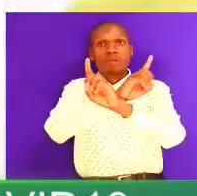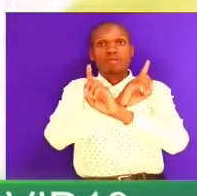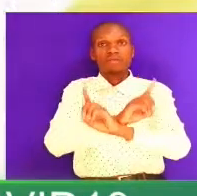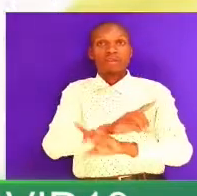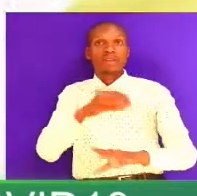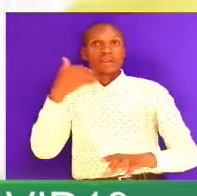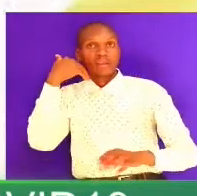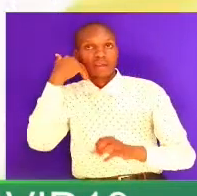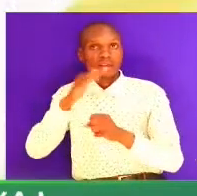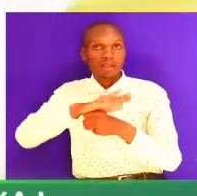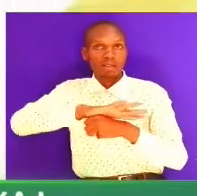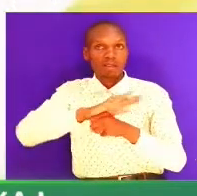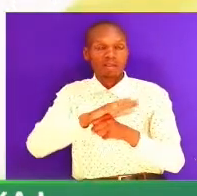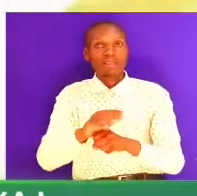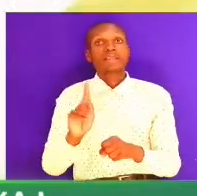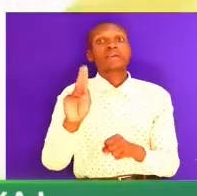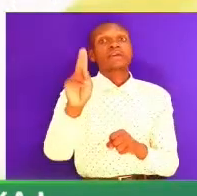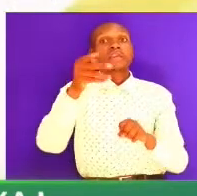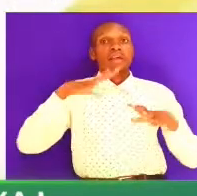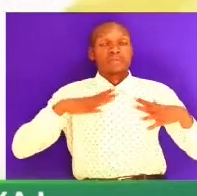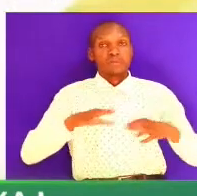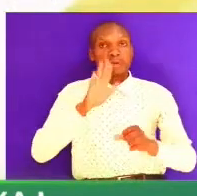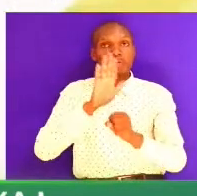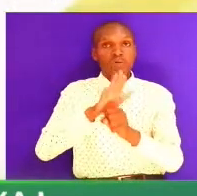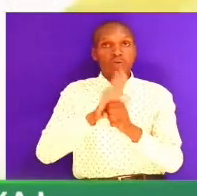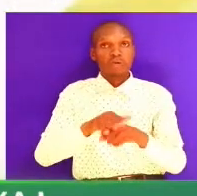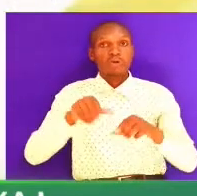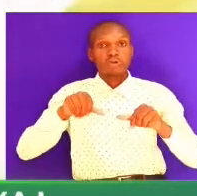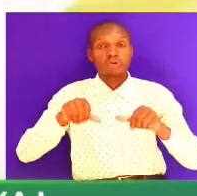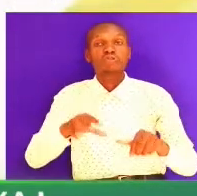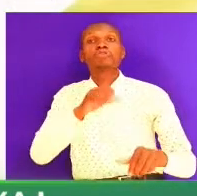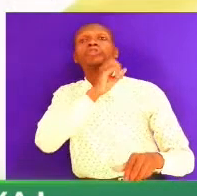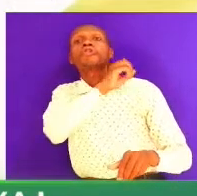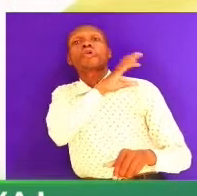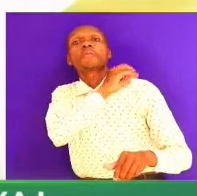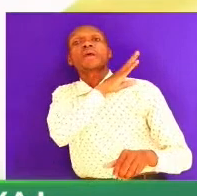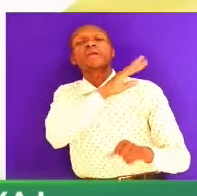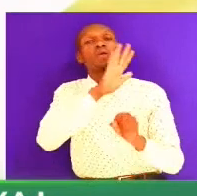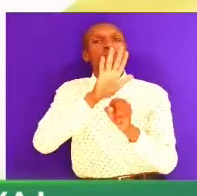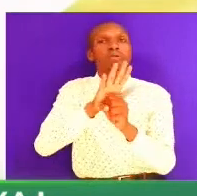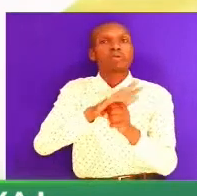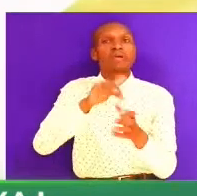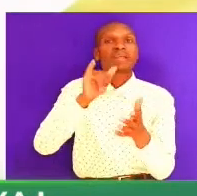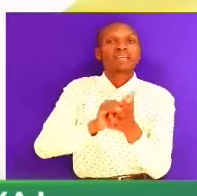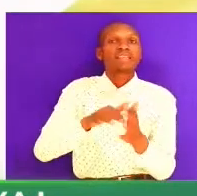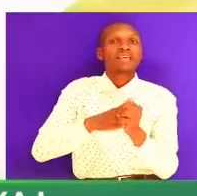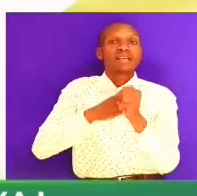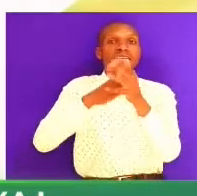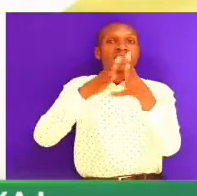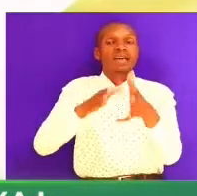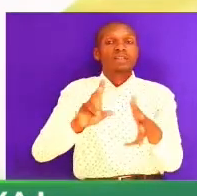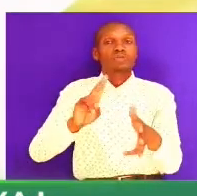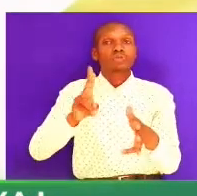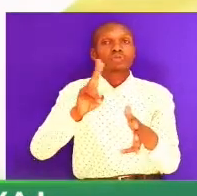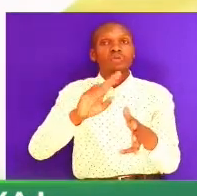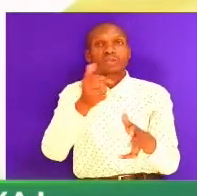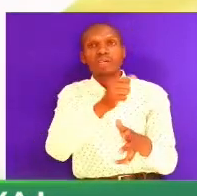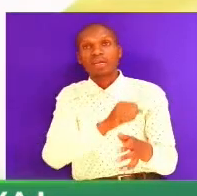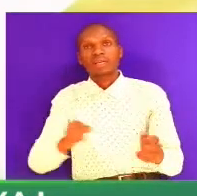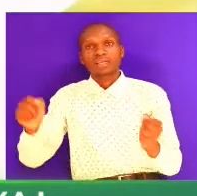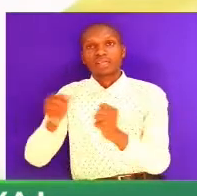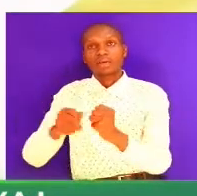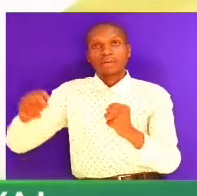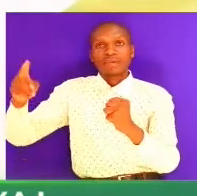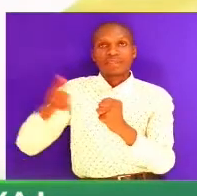abakenya aho mbanye rete kwe murunga nirya nene kiraba nabana siyasa go sabara ibali bachore tu mwaka bigira 2015 na bere bakete bakabeba